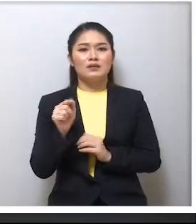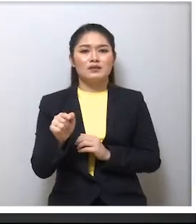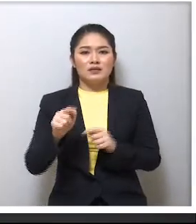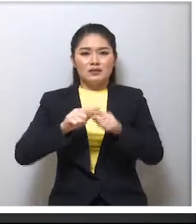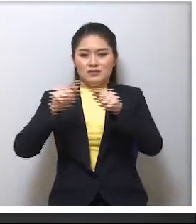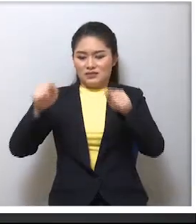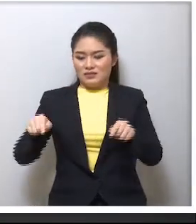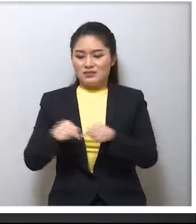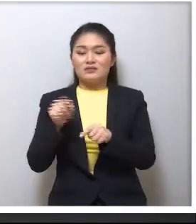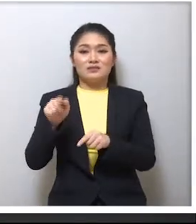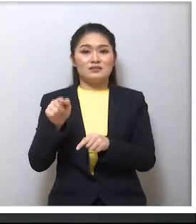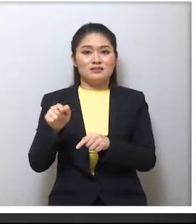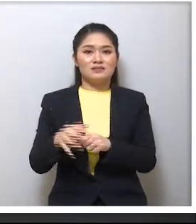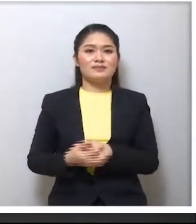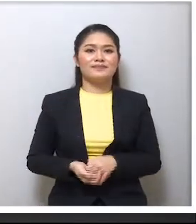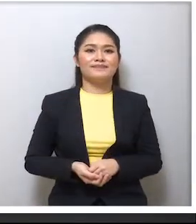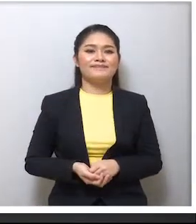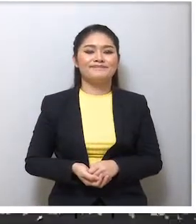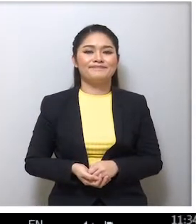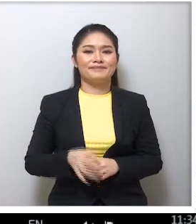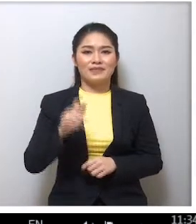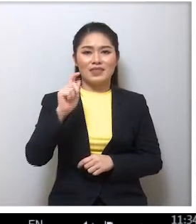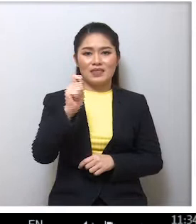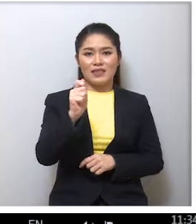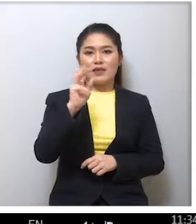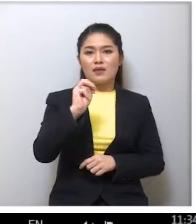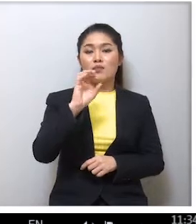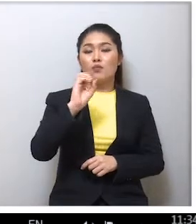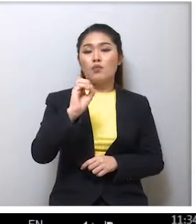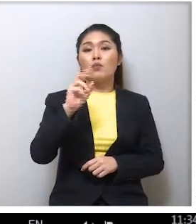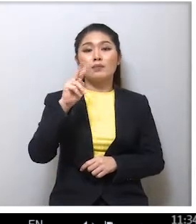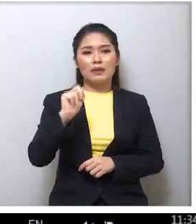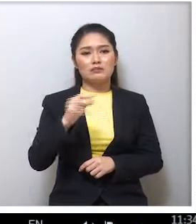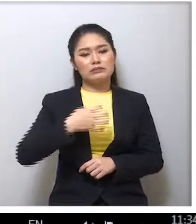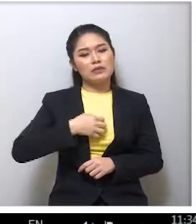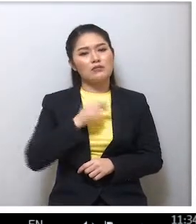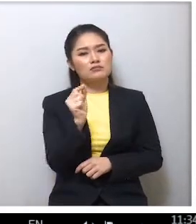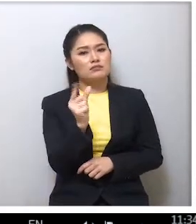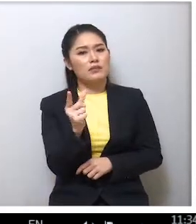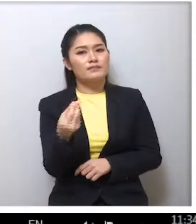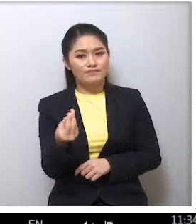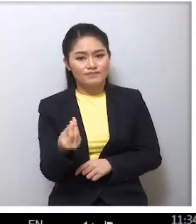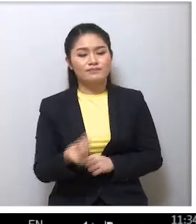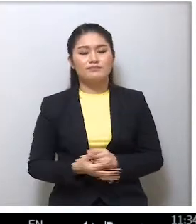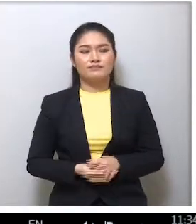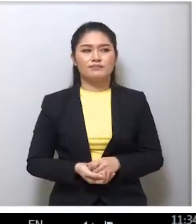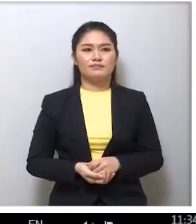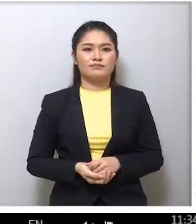amount ตัวนี้นะครับปรับให้มีความหนาตามต้องการนะครับ